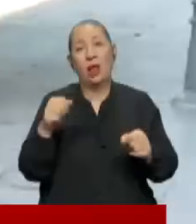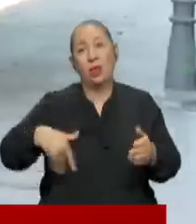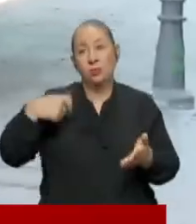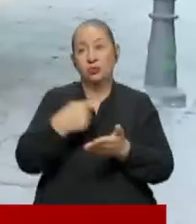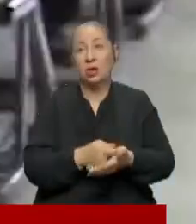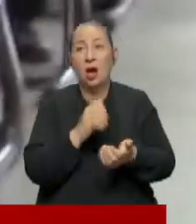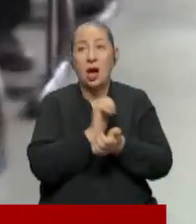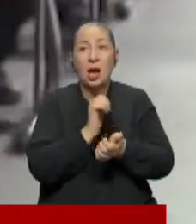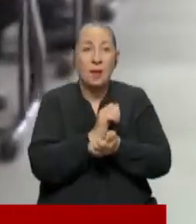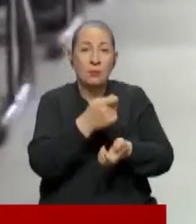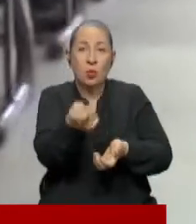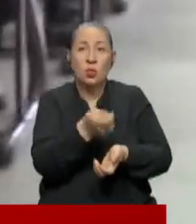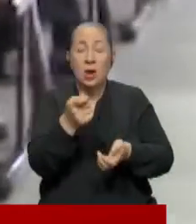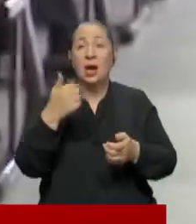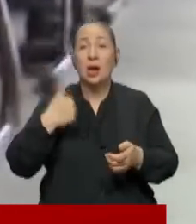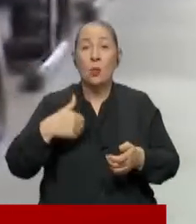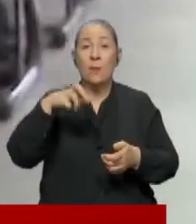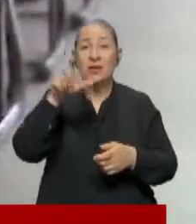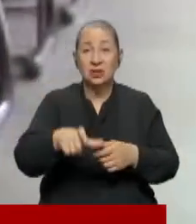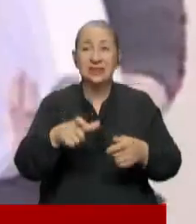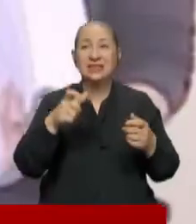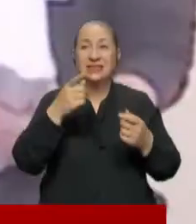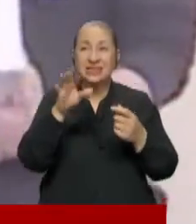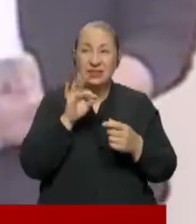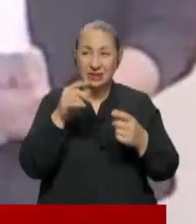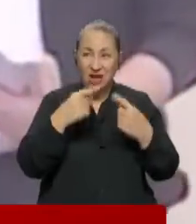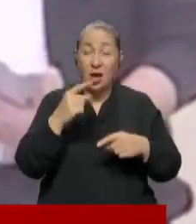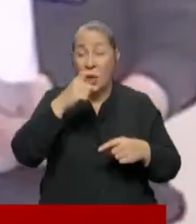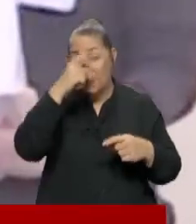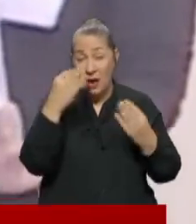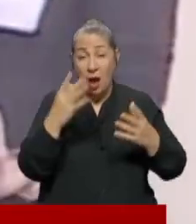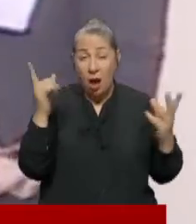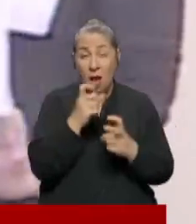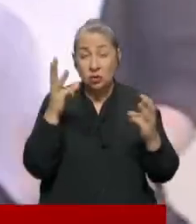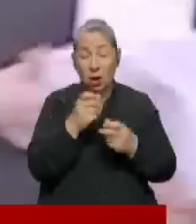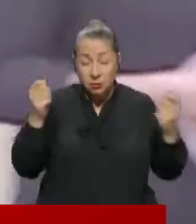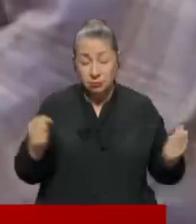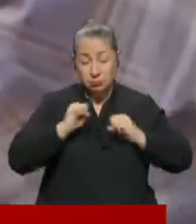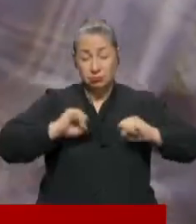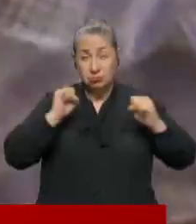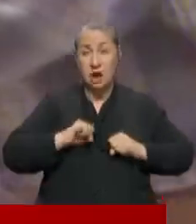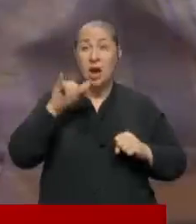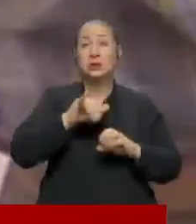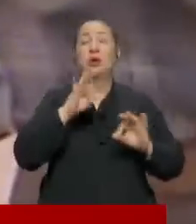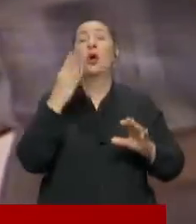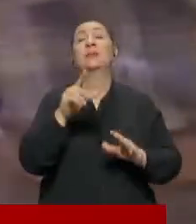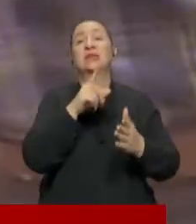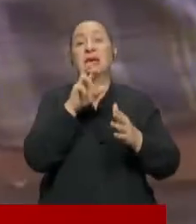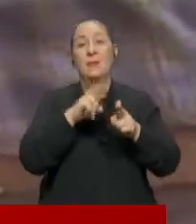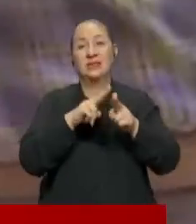düşünüyorum. Aileme yüküm. Kamu personeli seçme sınavına emek vererek aylarca çalışan milyonlara haksızlık olmasın diye iptal edildi